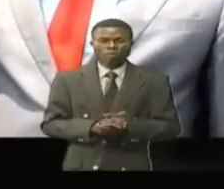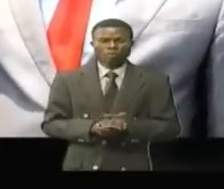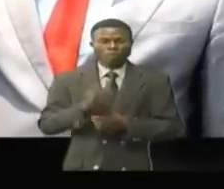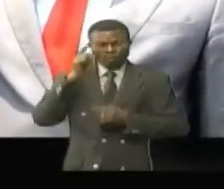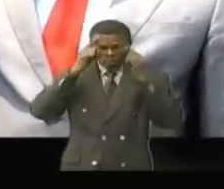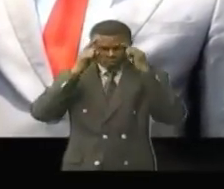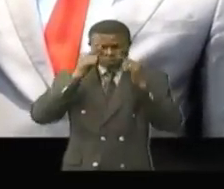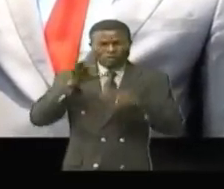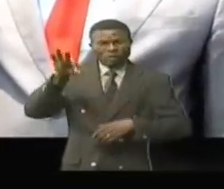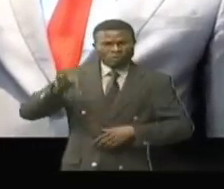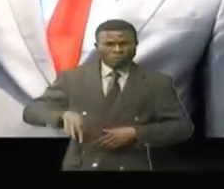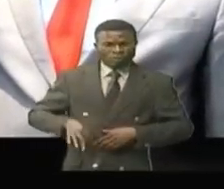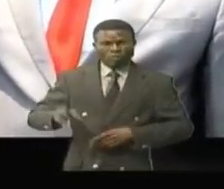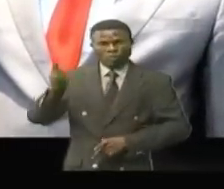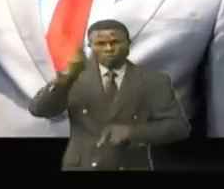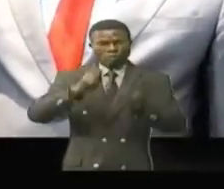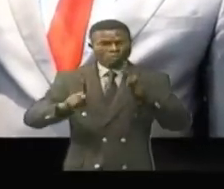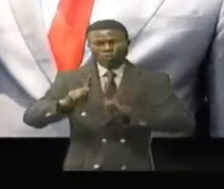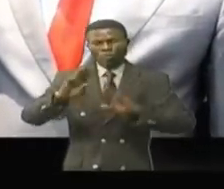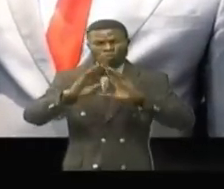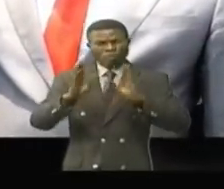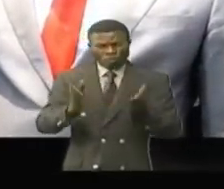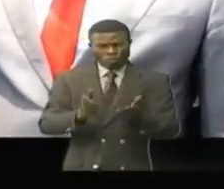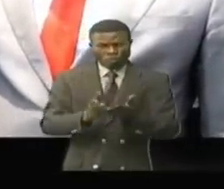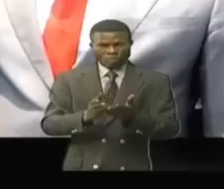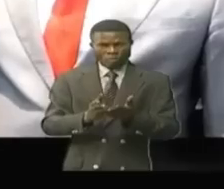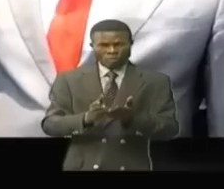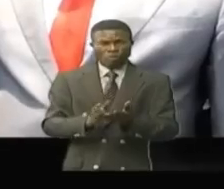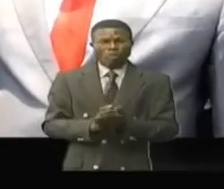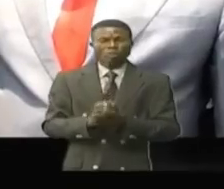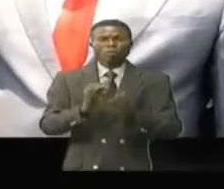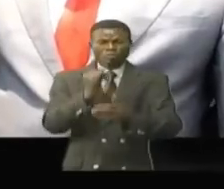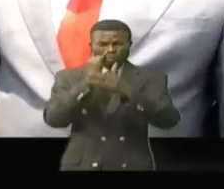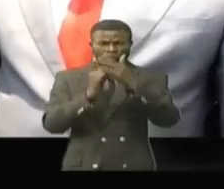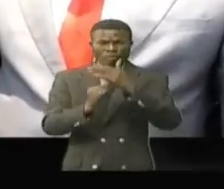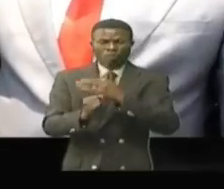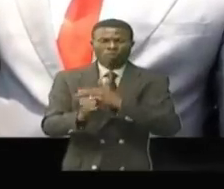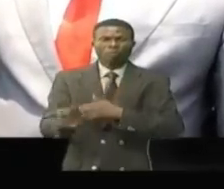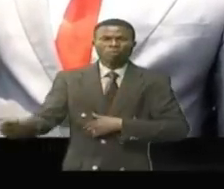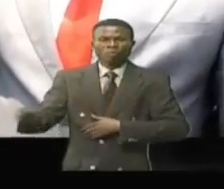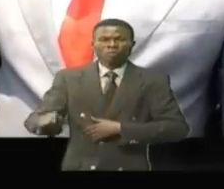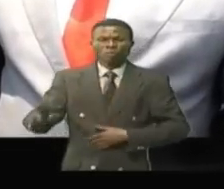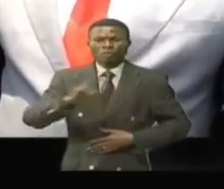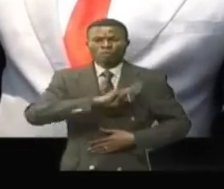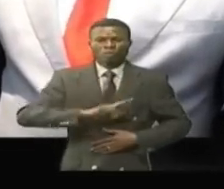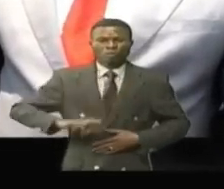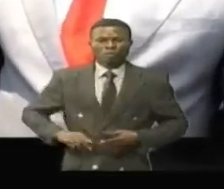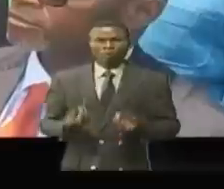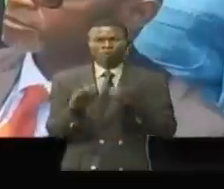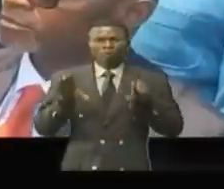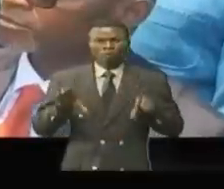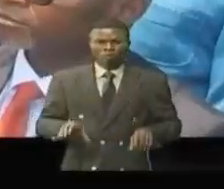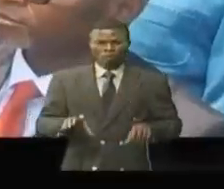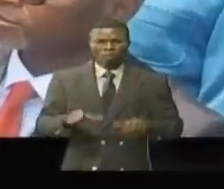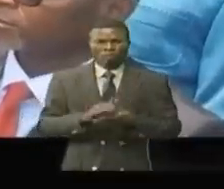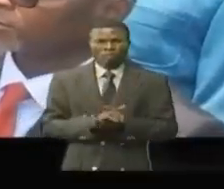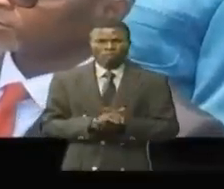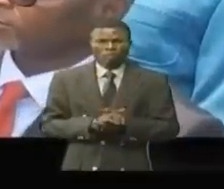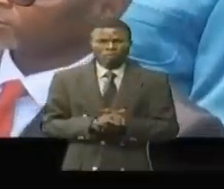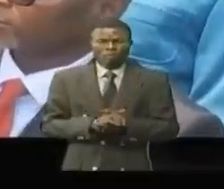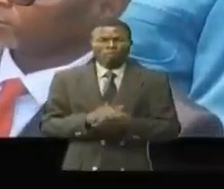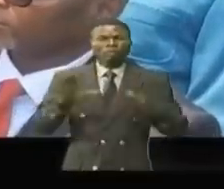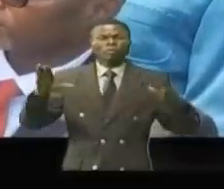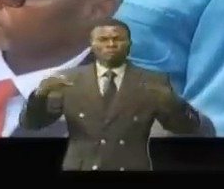du bien-être de nos populations et de l'intégrité territoriale de la République démocratique du Congo,